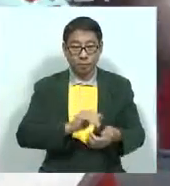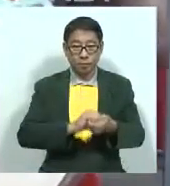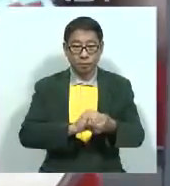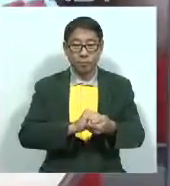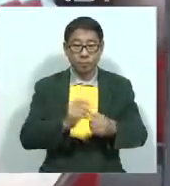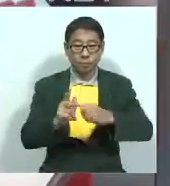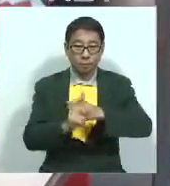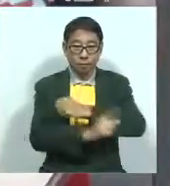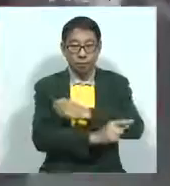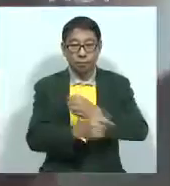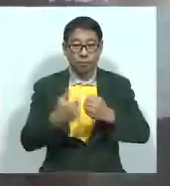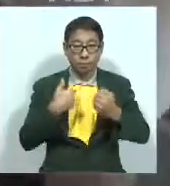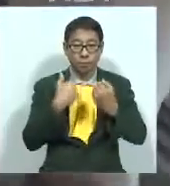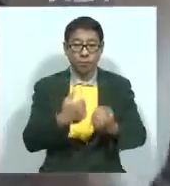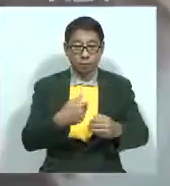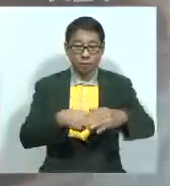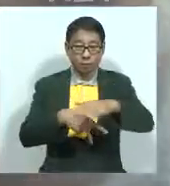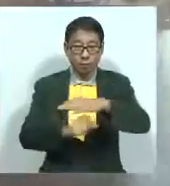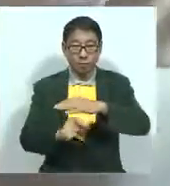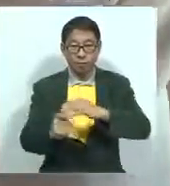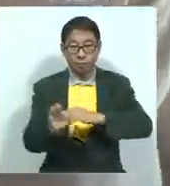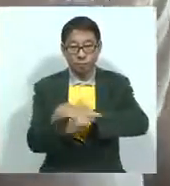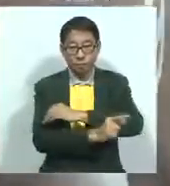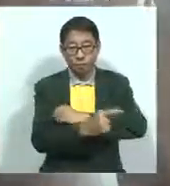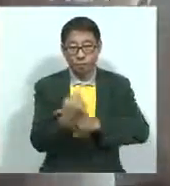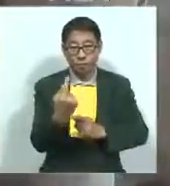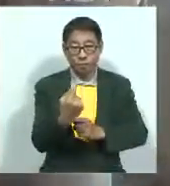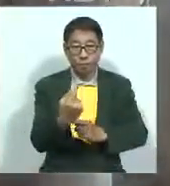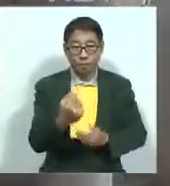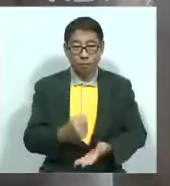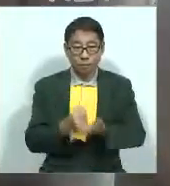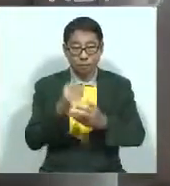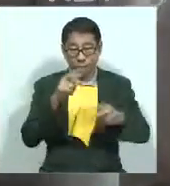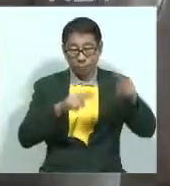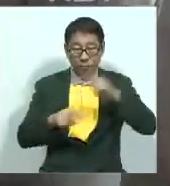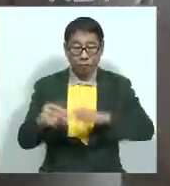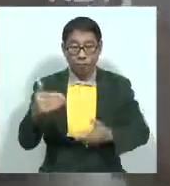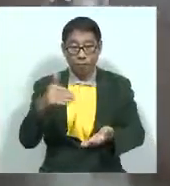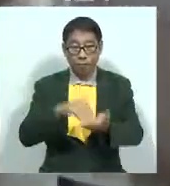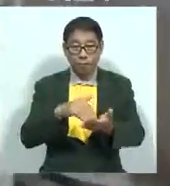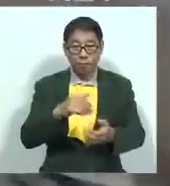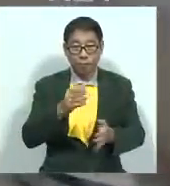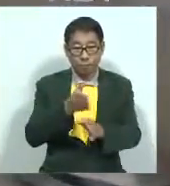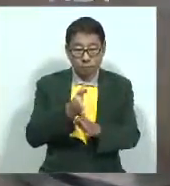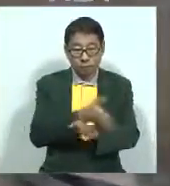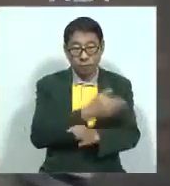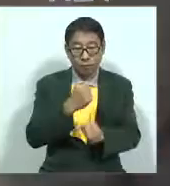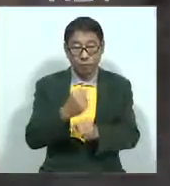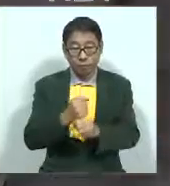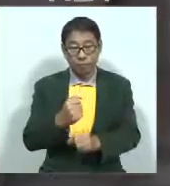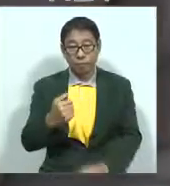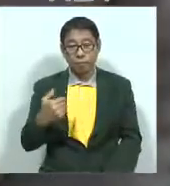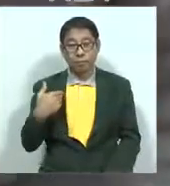ำนักงานเขตพื้นที่การศึกษาประถมศึกษาเขต1เพื่อที่จะให้ช่วยตรวจสอบข้อมูลอีกครั้งก่อนจะดำเนินการต่อไปค่ะ